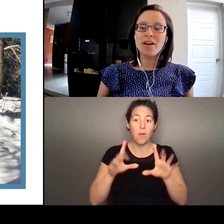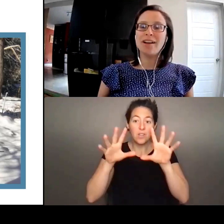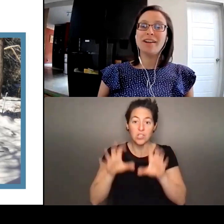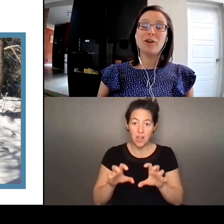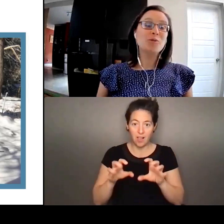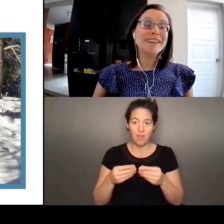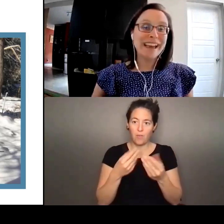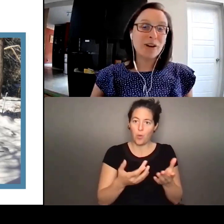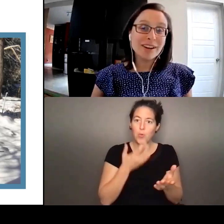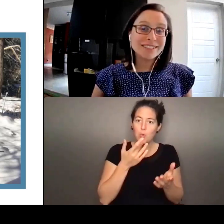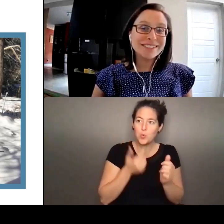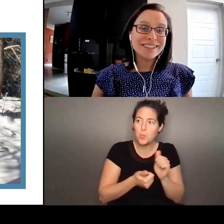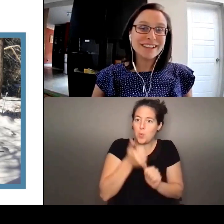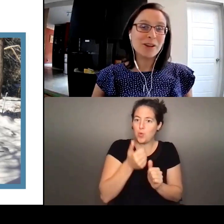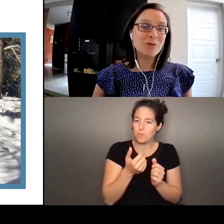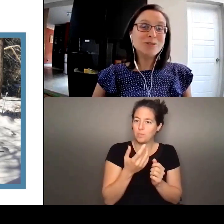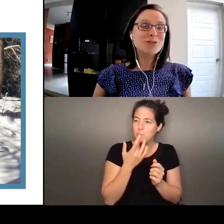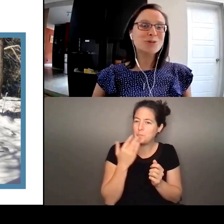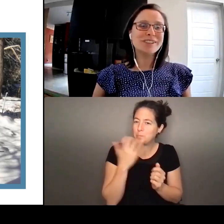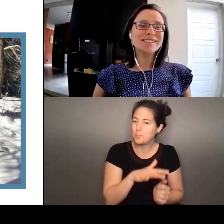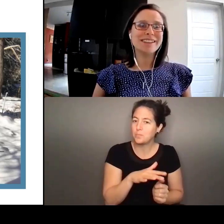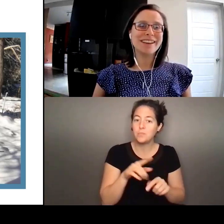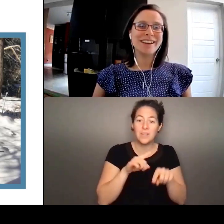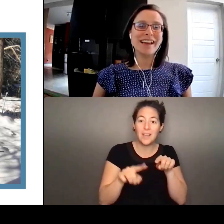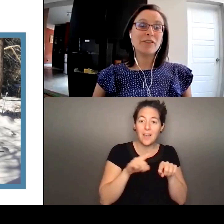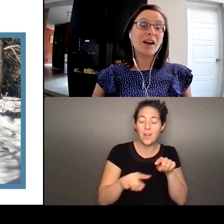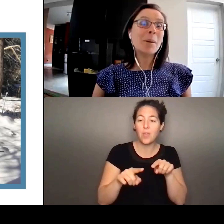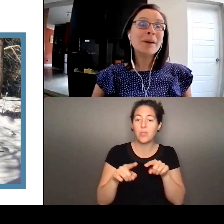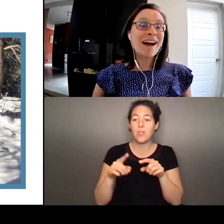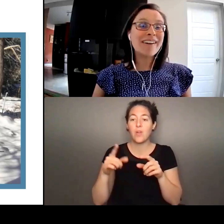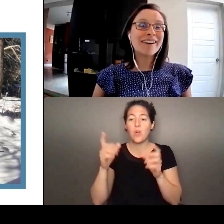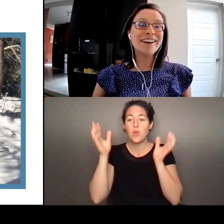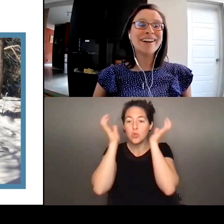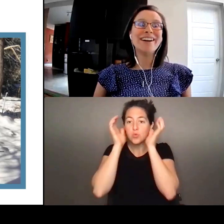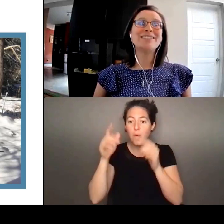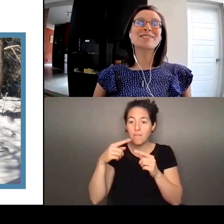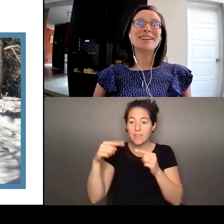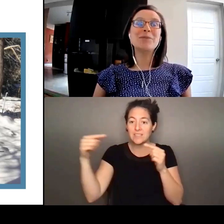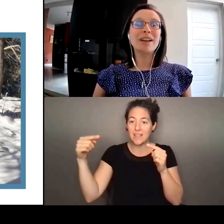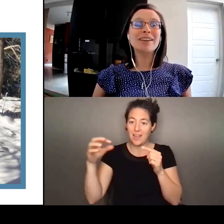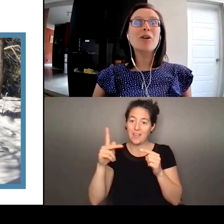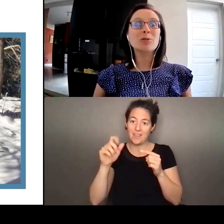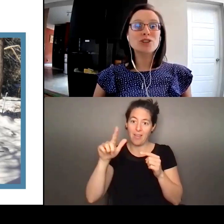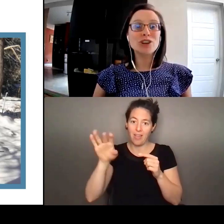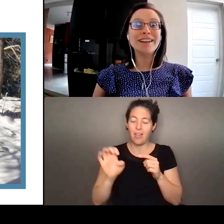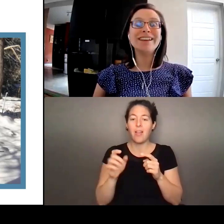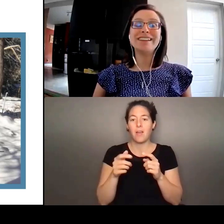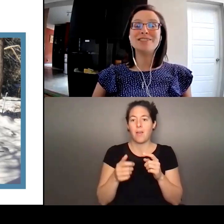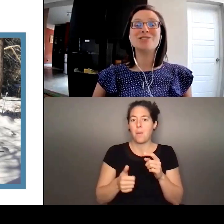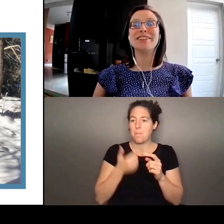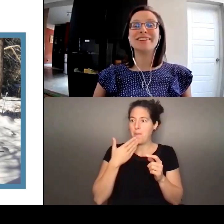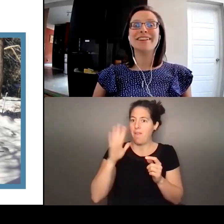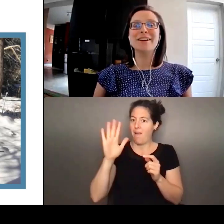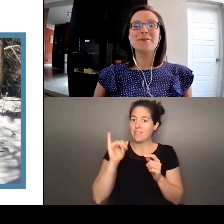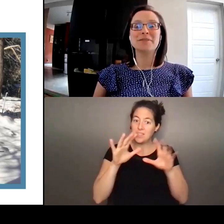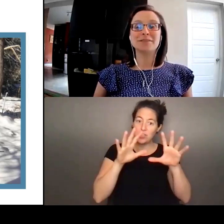goût des carottes et le goût du chou frisé est vraiment meilleur lorsque les plantes ont gelé et